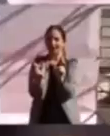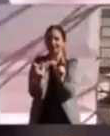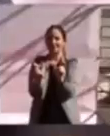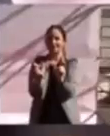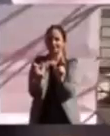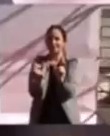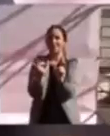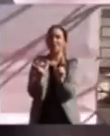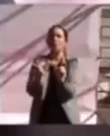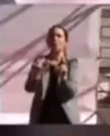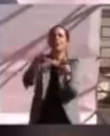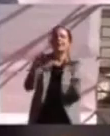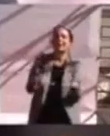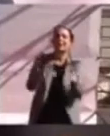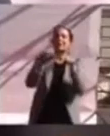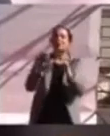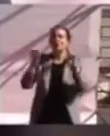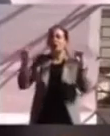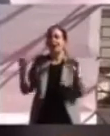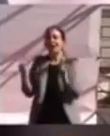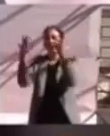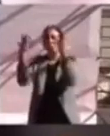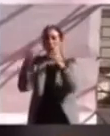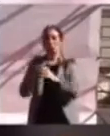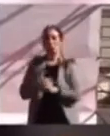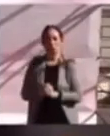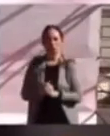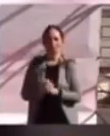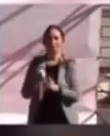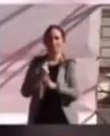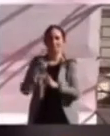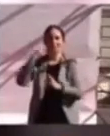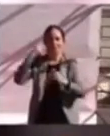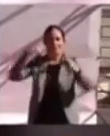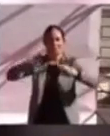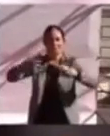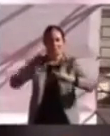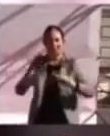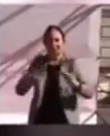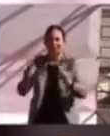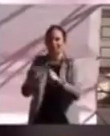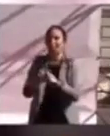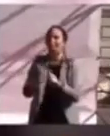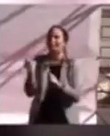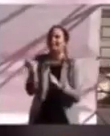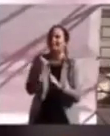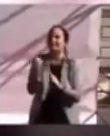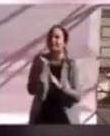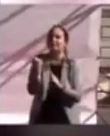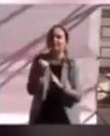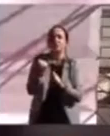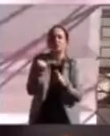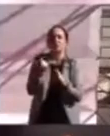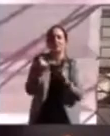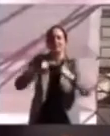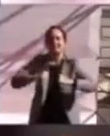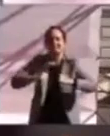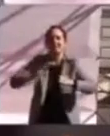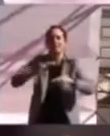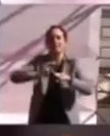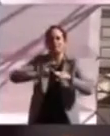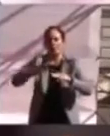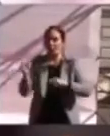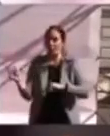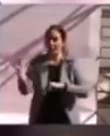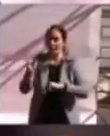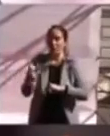propria rivoluzione copernicana dove saremo in grado di portare il servizio sanitario nazionale che sono le parole socio sanitario e